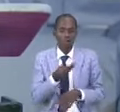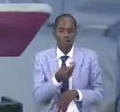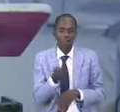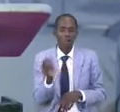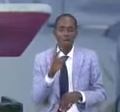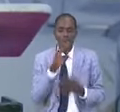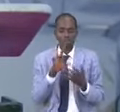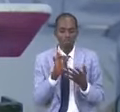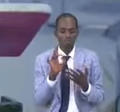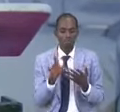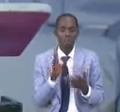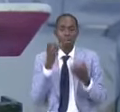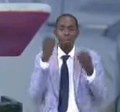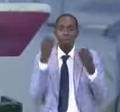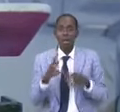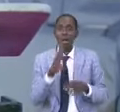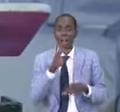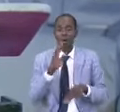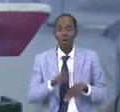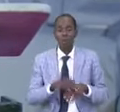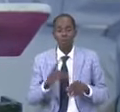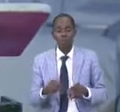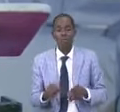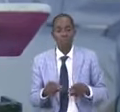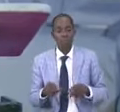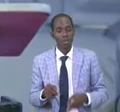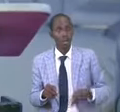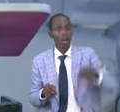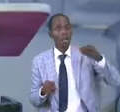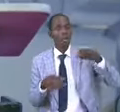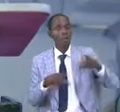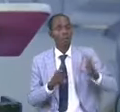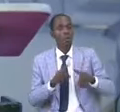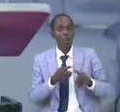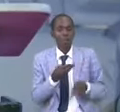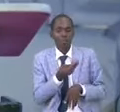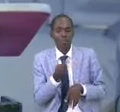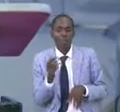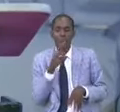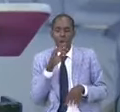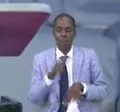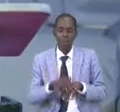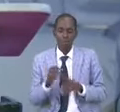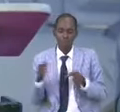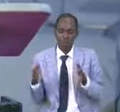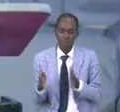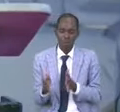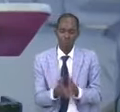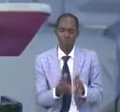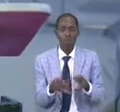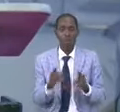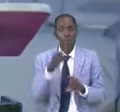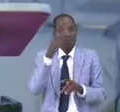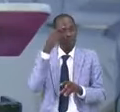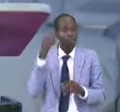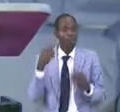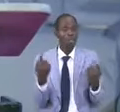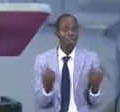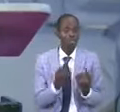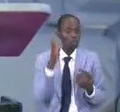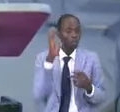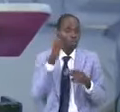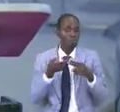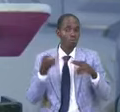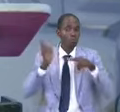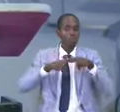spacieux et peu elles sont sur le chemin étroit parce que l'amour du plus grand ne se